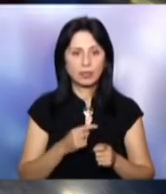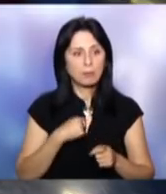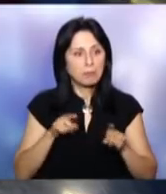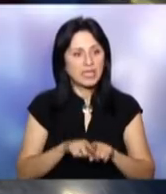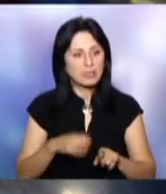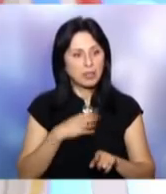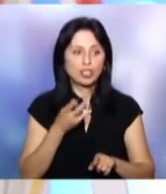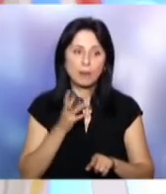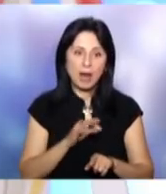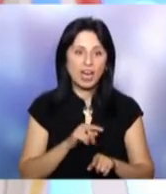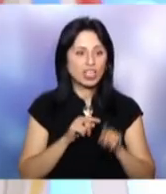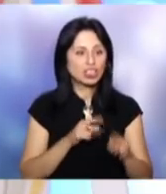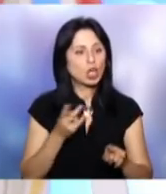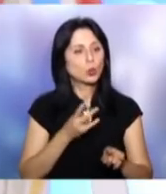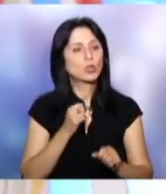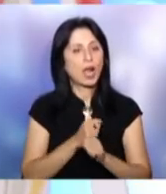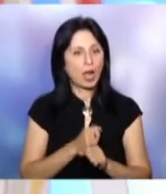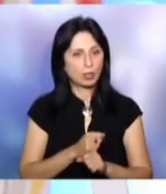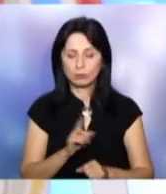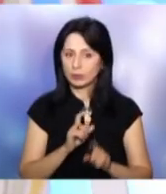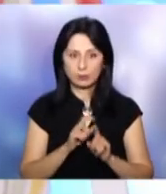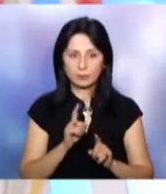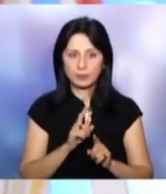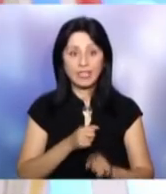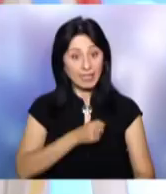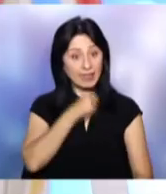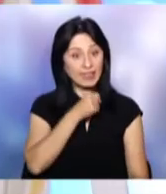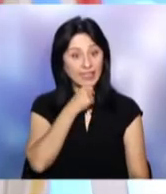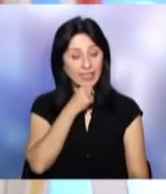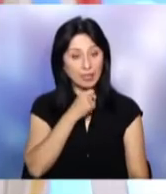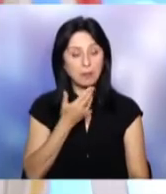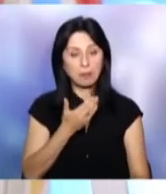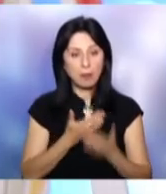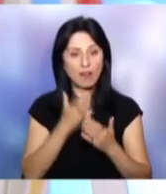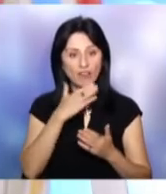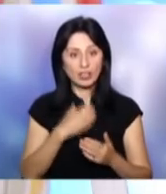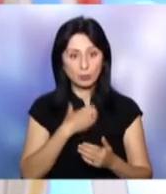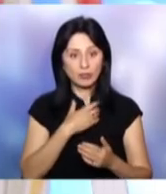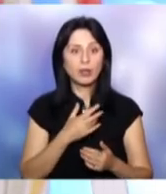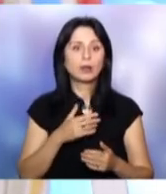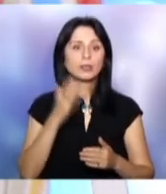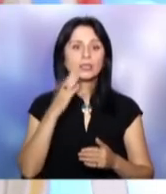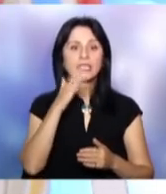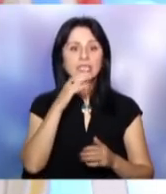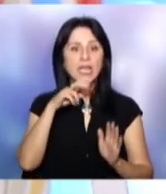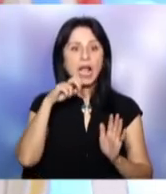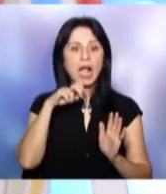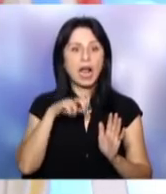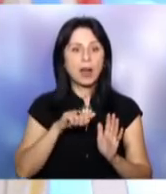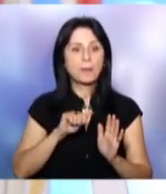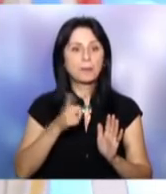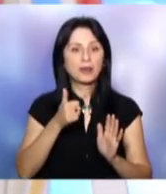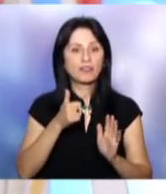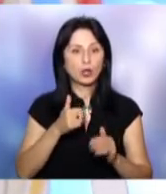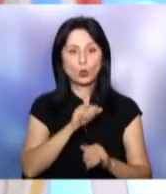მეშინია, მაგრამ შენ უნდა გააკეთოთ, ასე შემდეგ. დიდების რაც შეეხება, მარტივია ჩავდივართ წყალში ჯერ